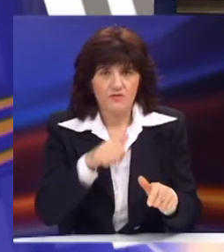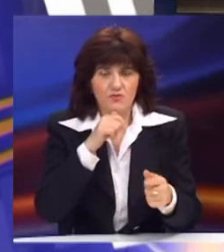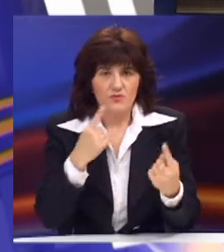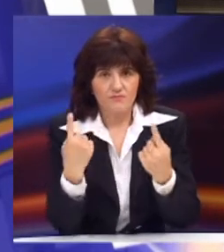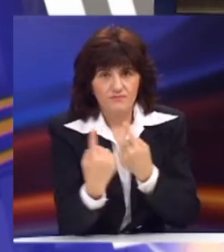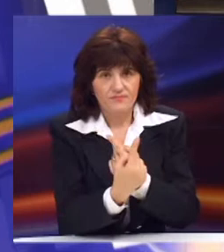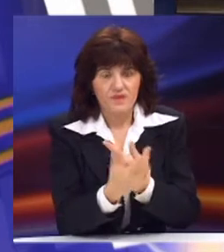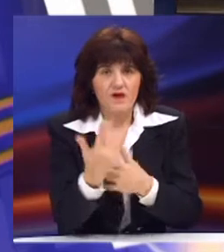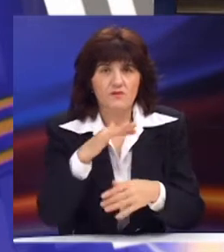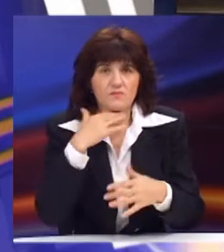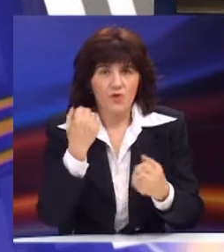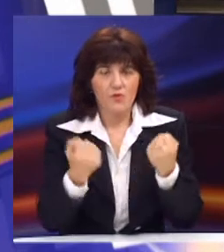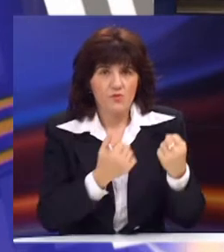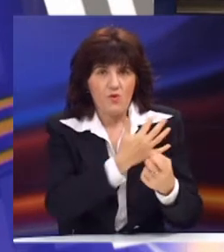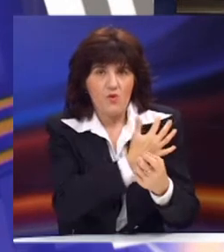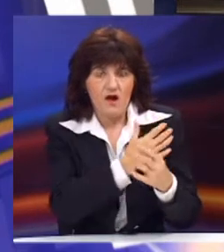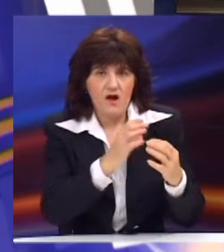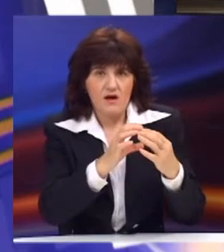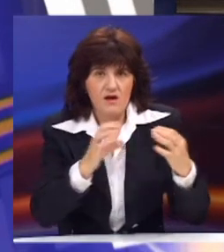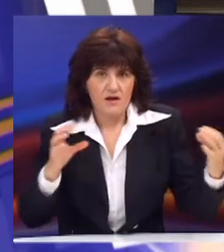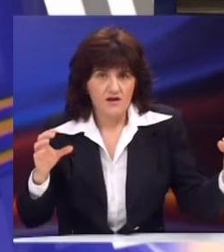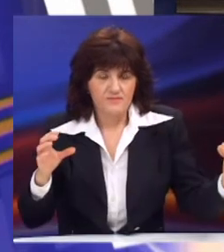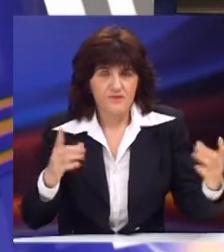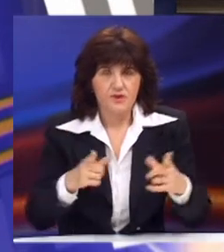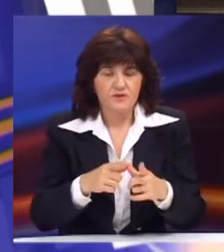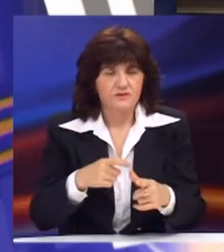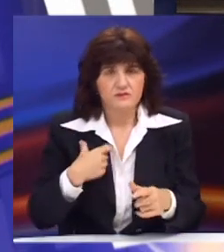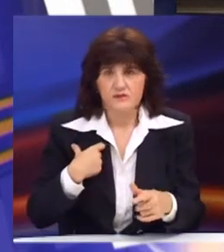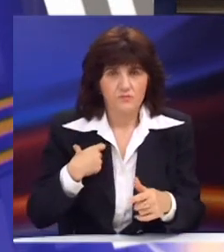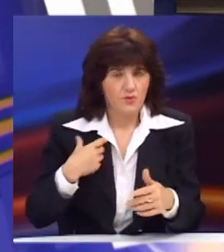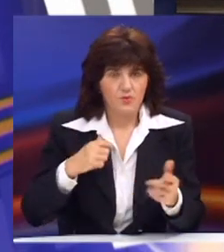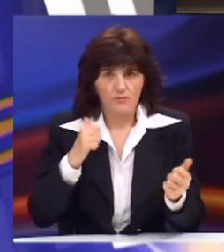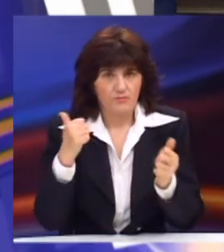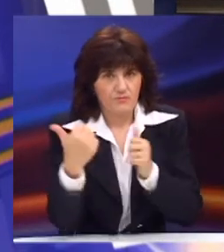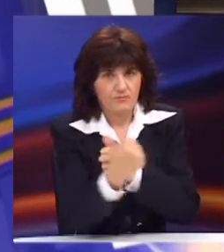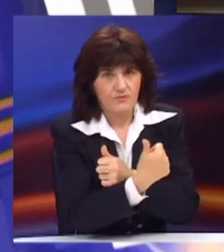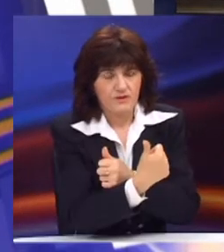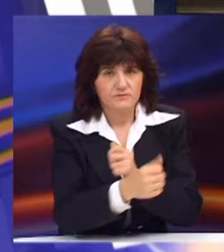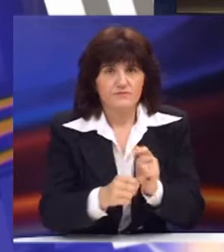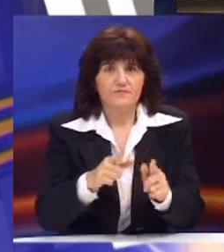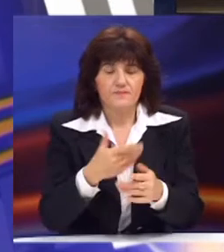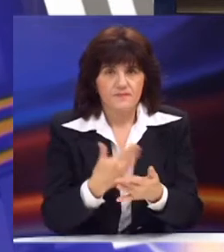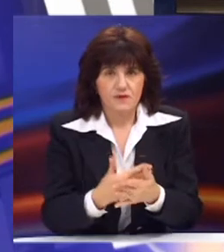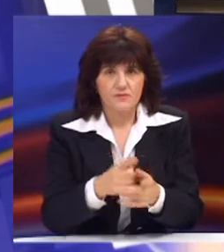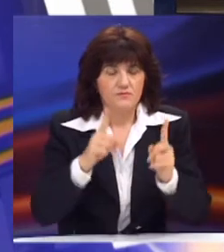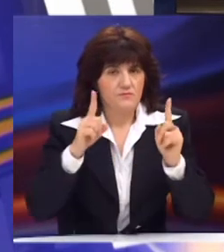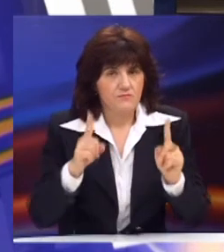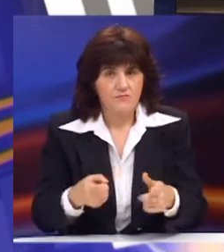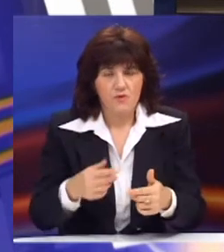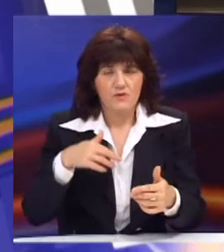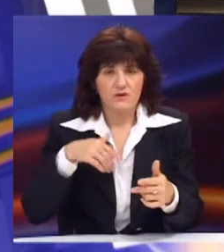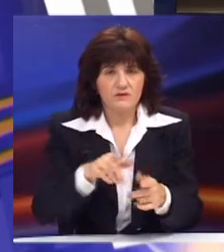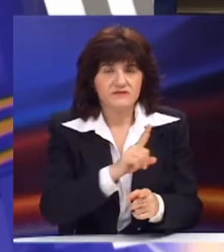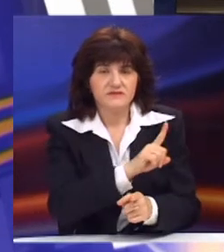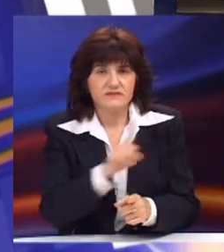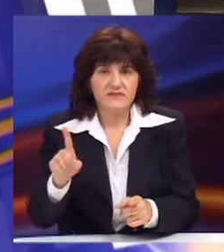ovoj deonici, ali da jedan broj kamiona, koji su gabaritno veliki, ne mogu da prođu alternativnim pravcima, pa su primorani